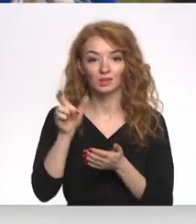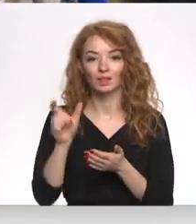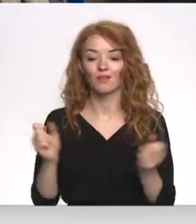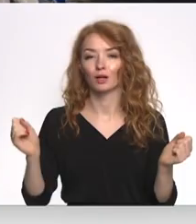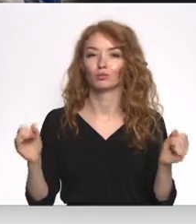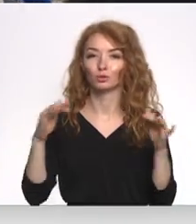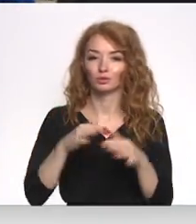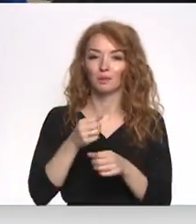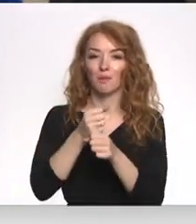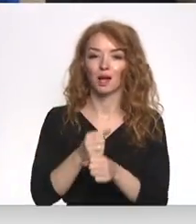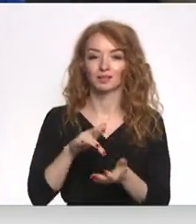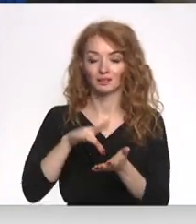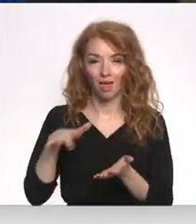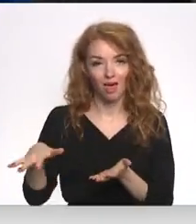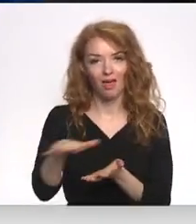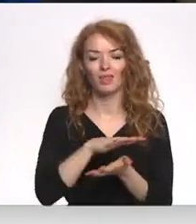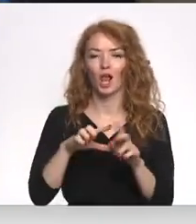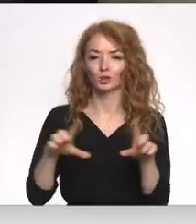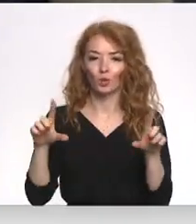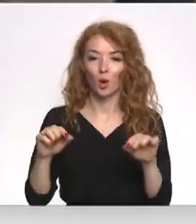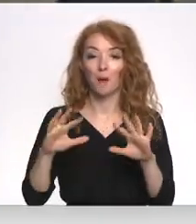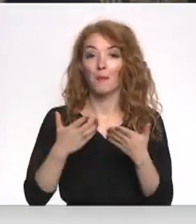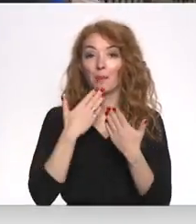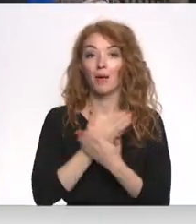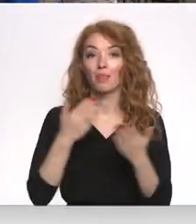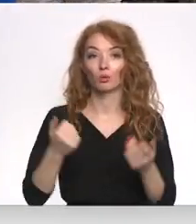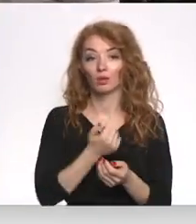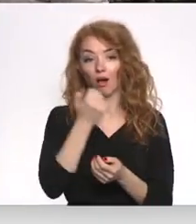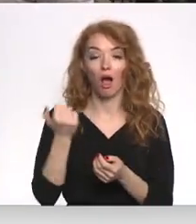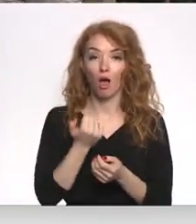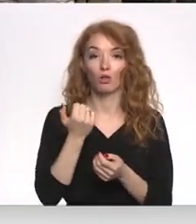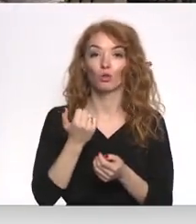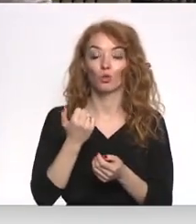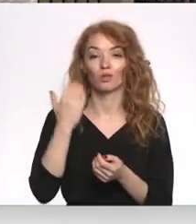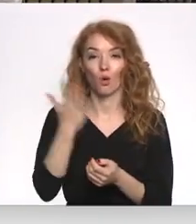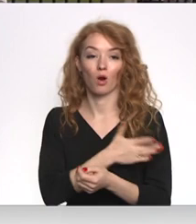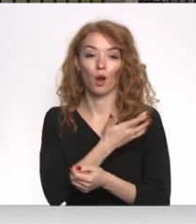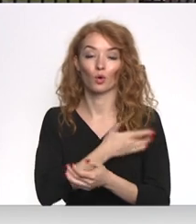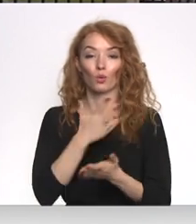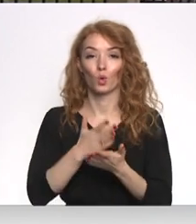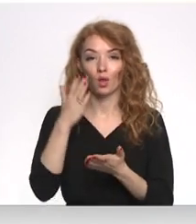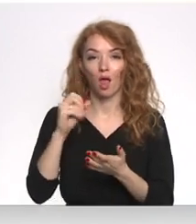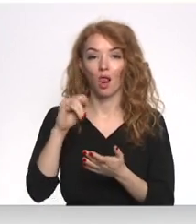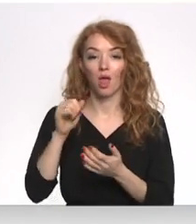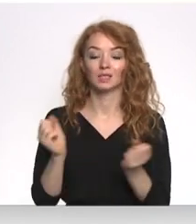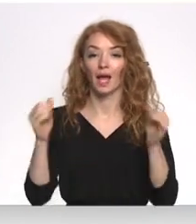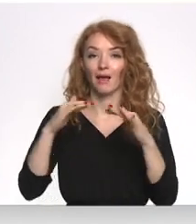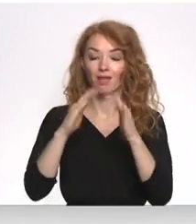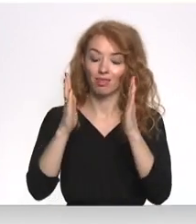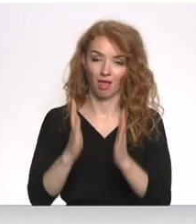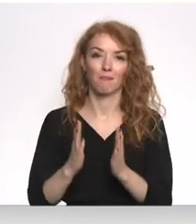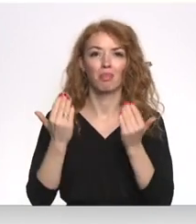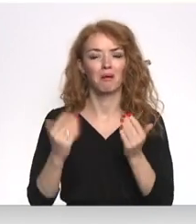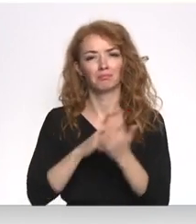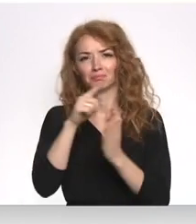pulcējušies pagasta centrā, arī skolā, bet pēdējos gados dievkalpojumi notika Elijas saieta namā. Kā jums